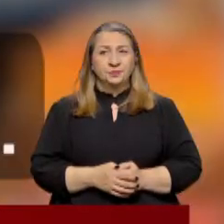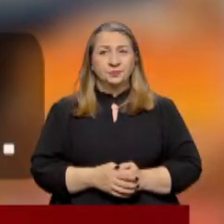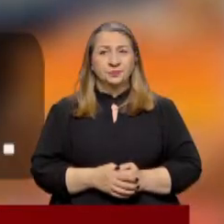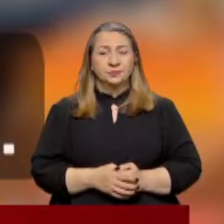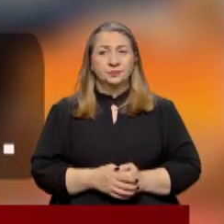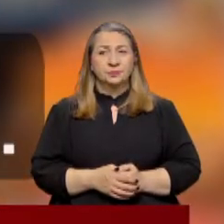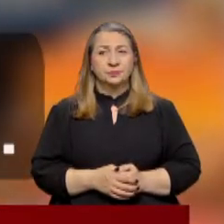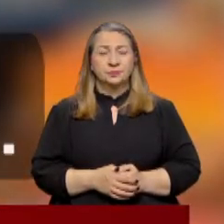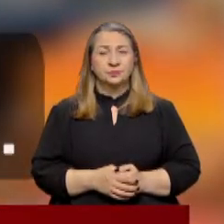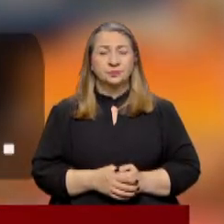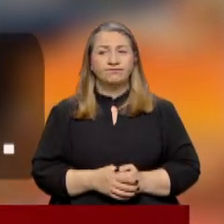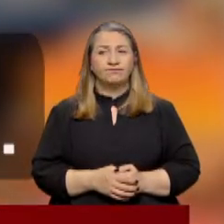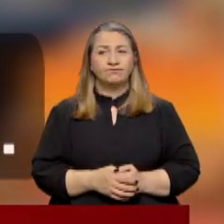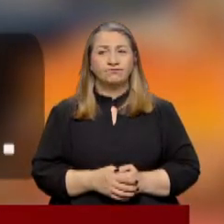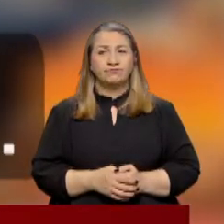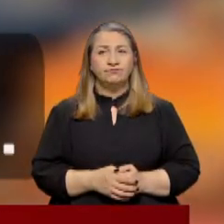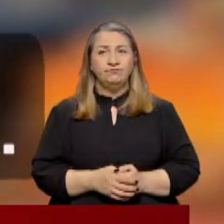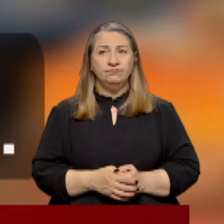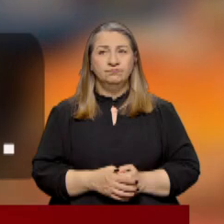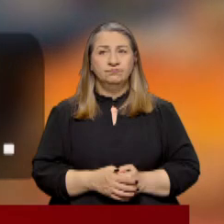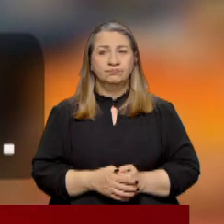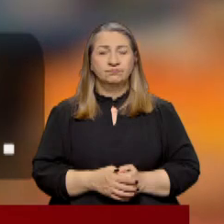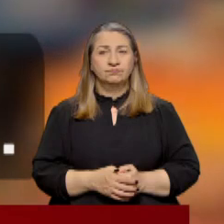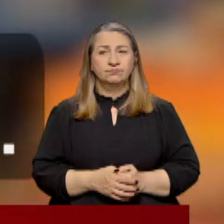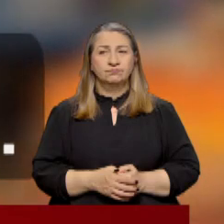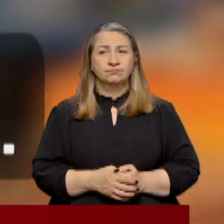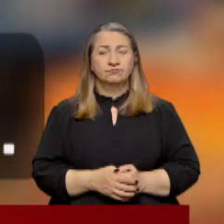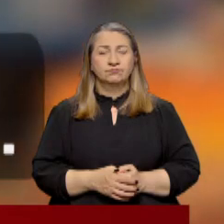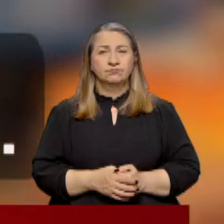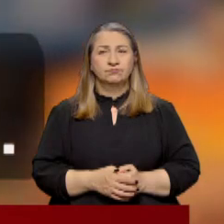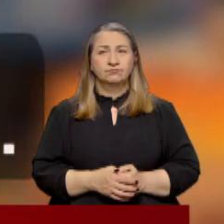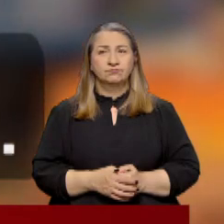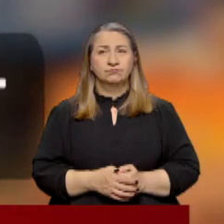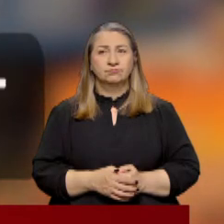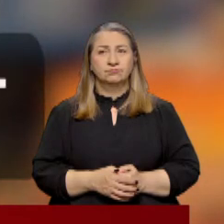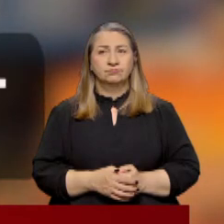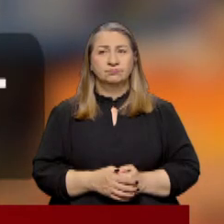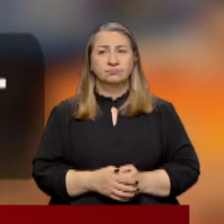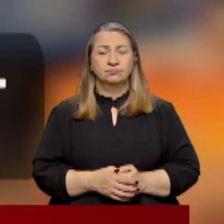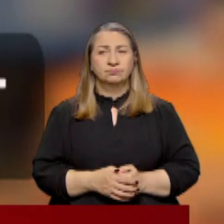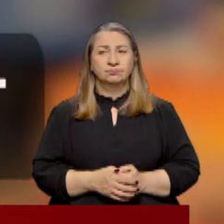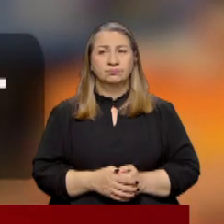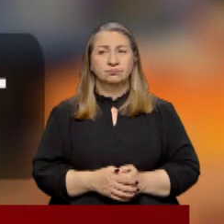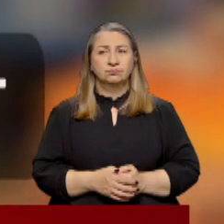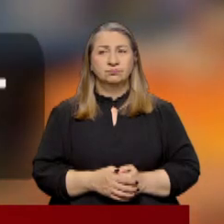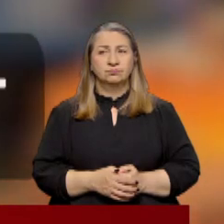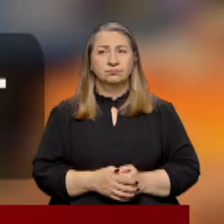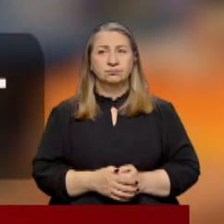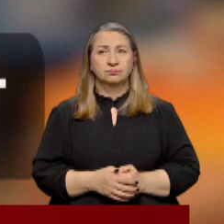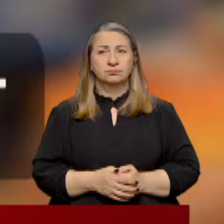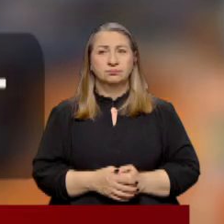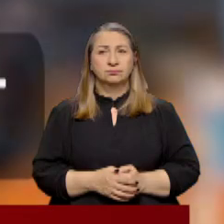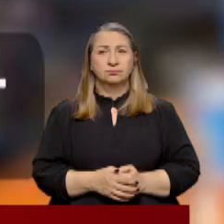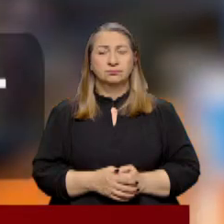Bu yıl gerçekten %200, %300 her şey zamlanıyor. Her geçen gün biz de müşteriye fiyat söylerken artık utanır çekinir